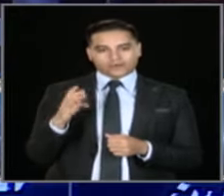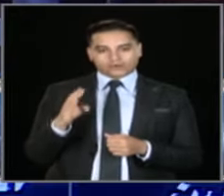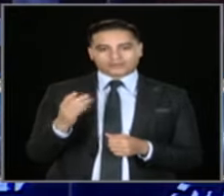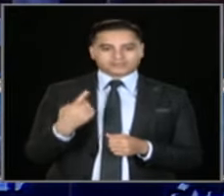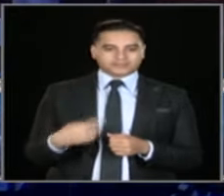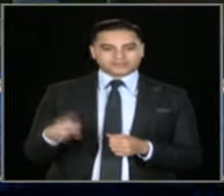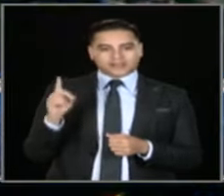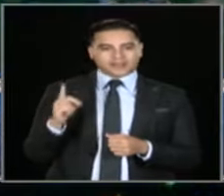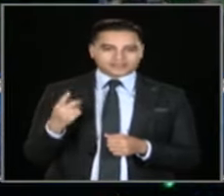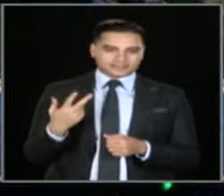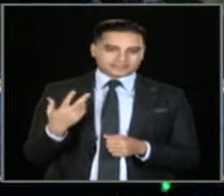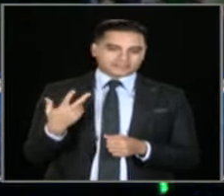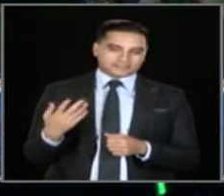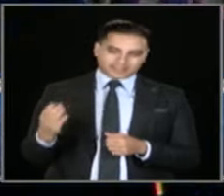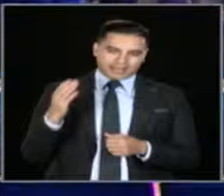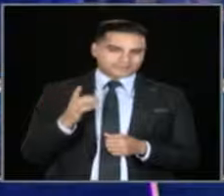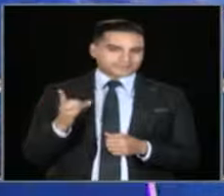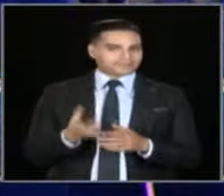صحيحة.